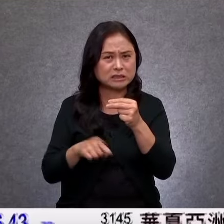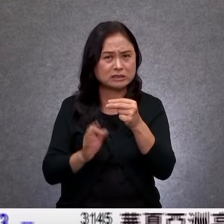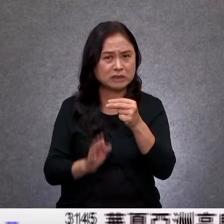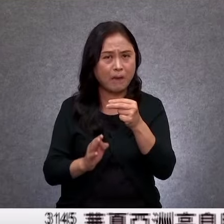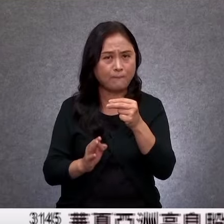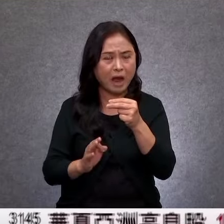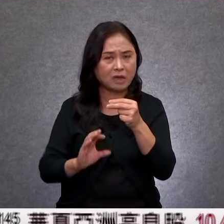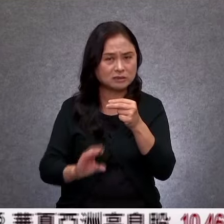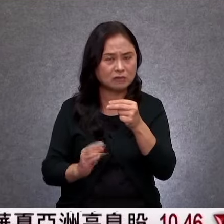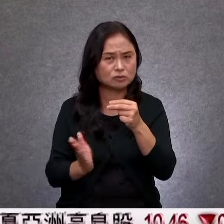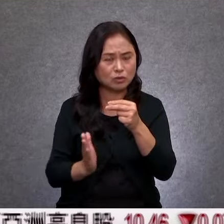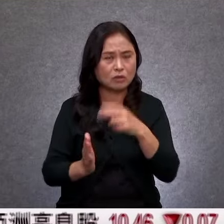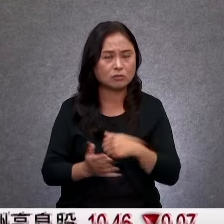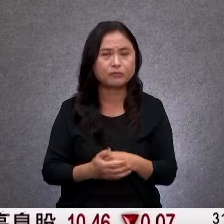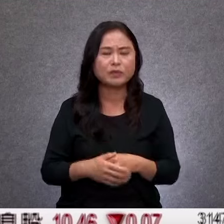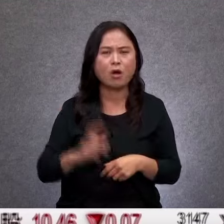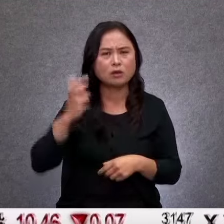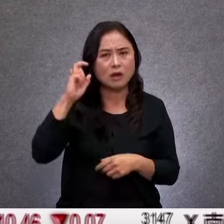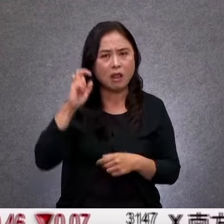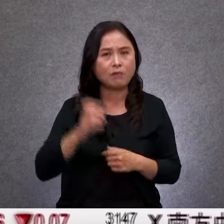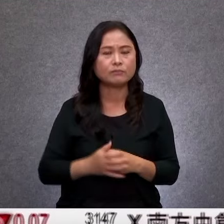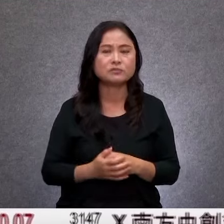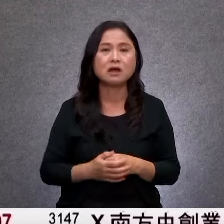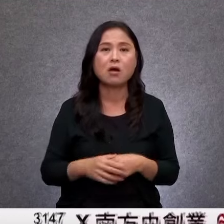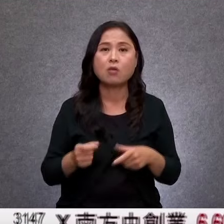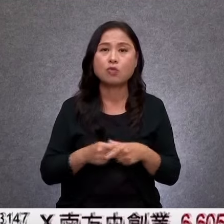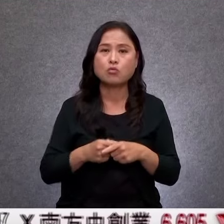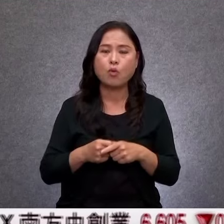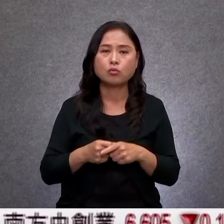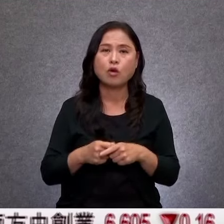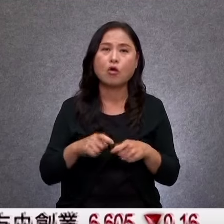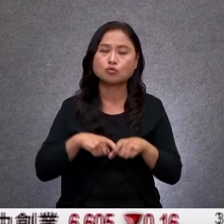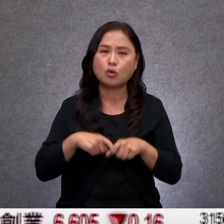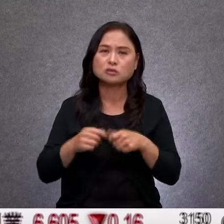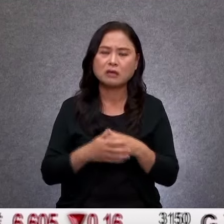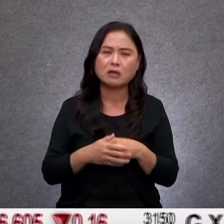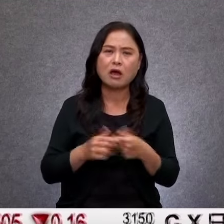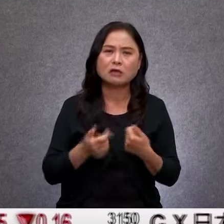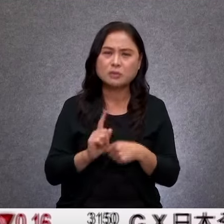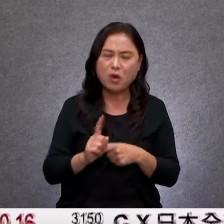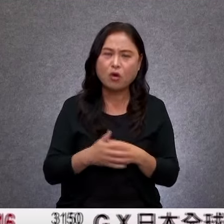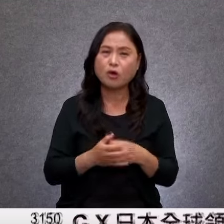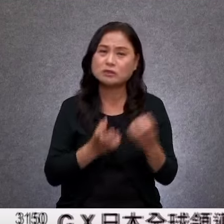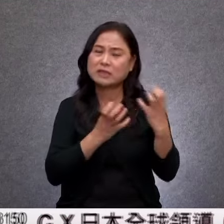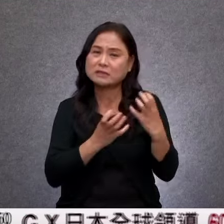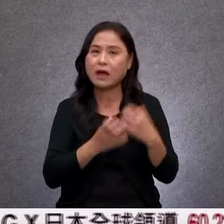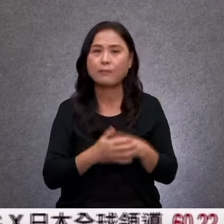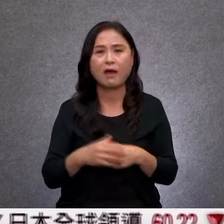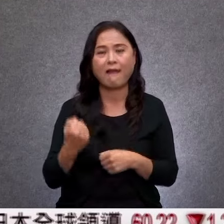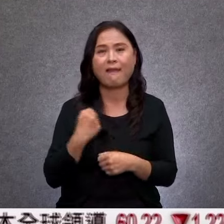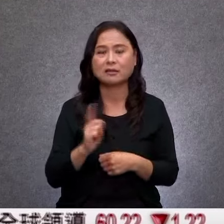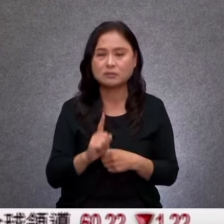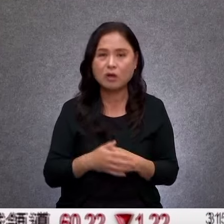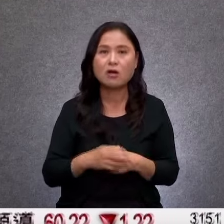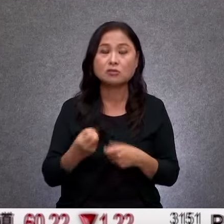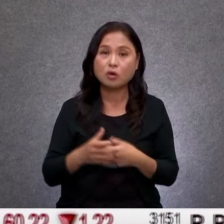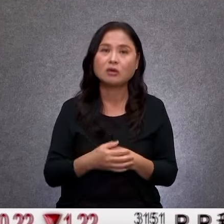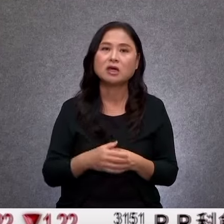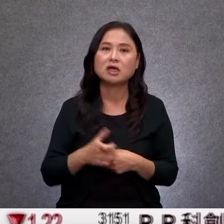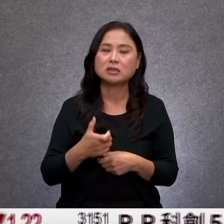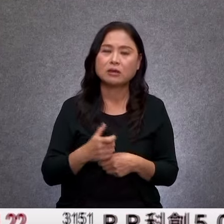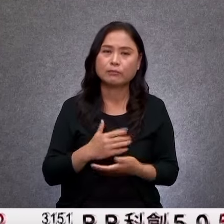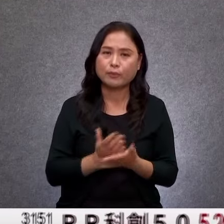概7,300億。我哋認為咧，就我哋都要顧及咧公共財政嘅長遠可承擔能力，